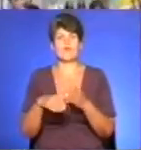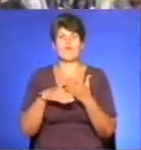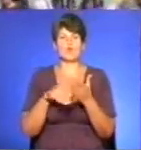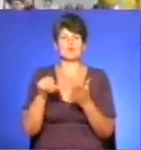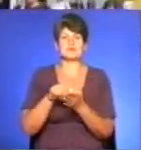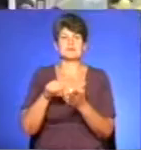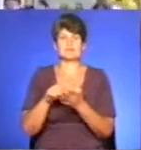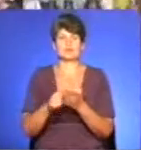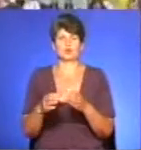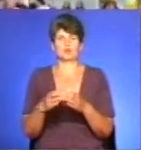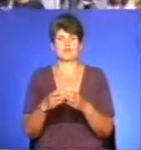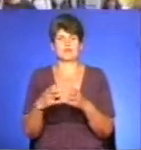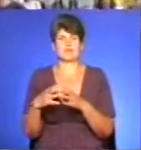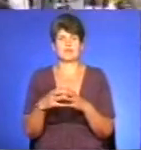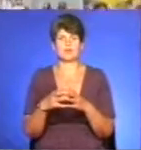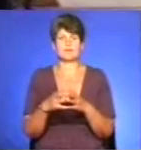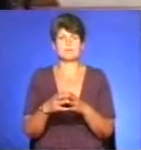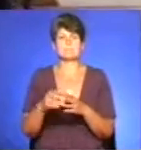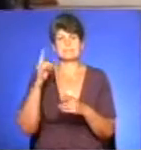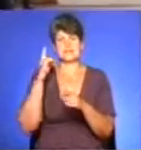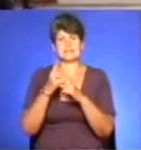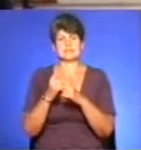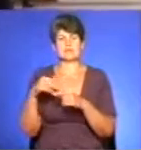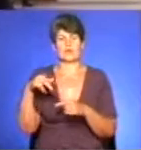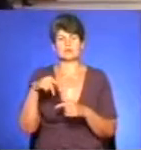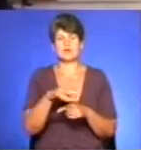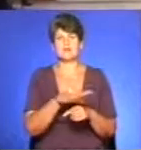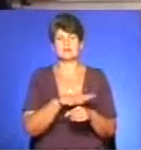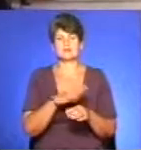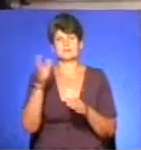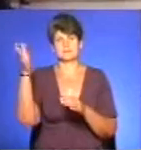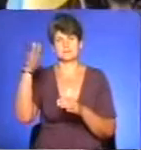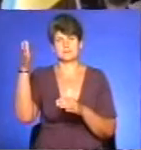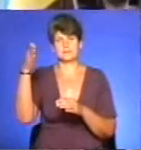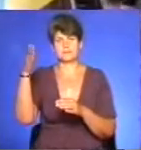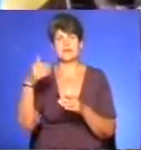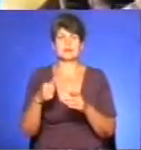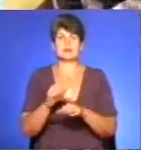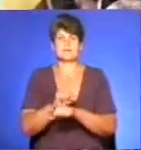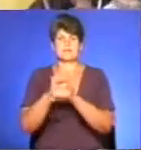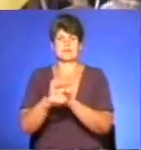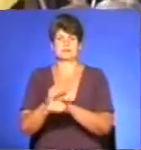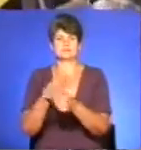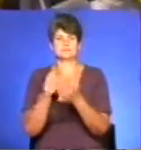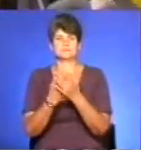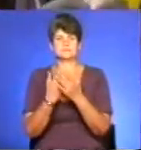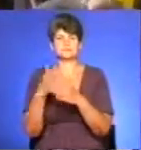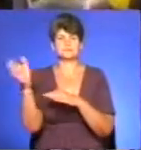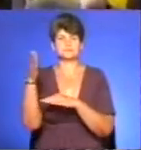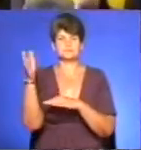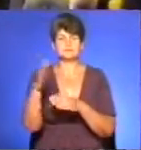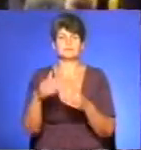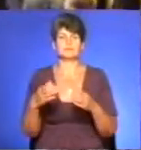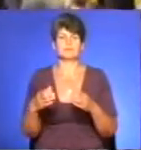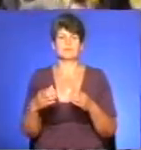представники добровольчих батальйонів. Братерська хода пройшла під державними прапорами та майданівськими знаменами, а також стягами